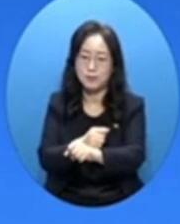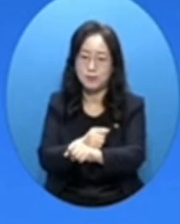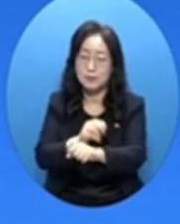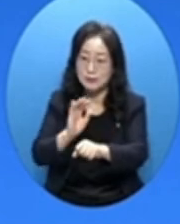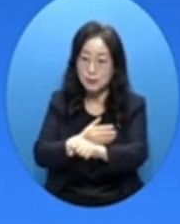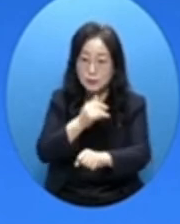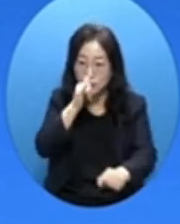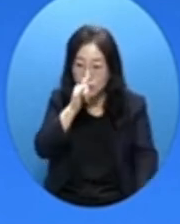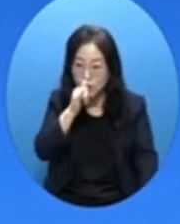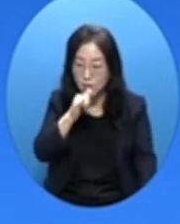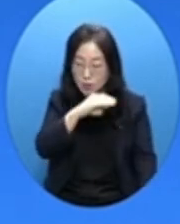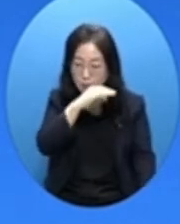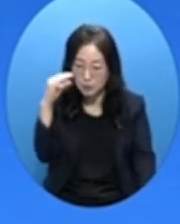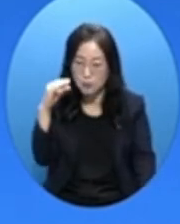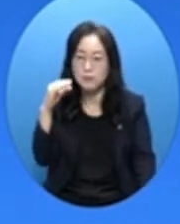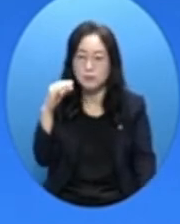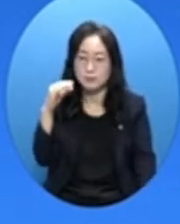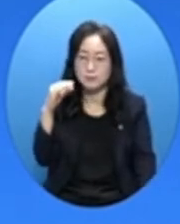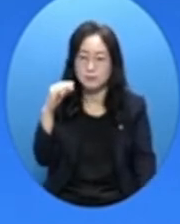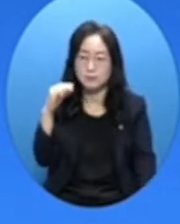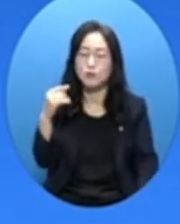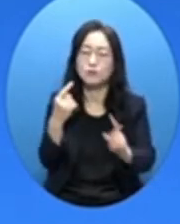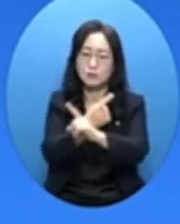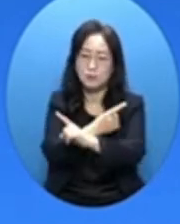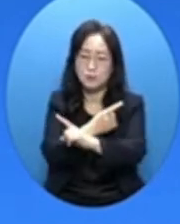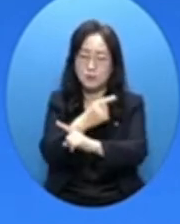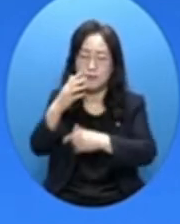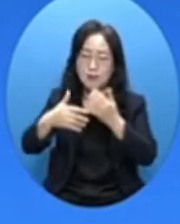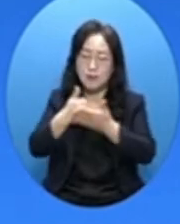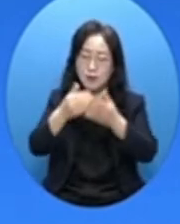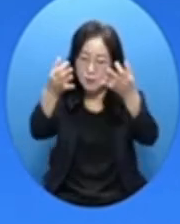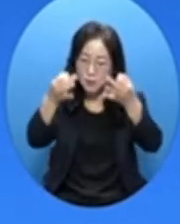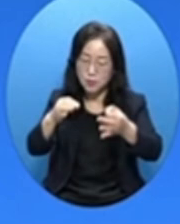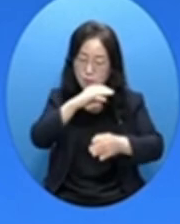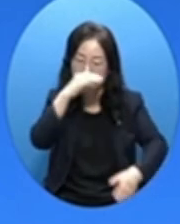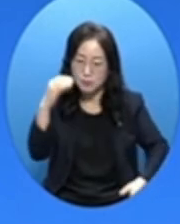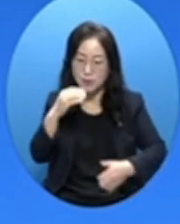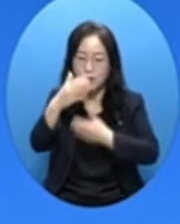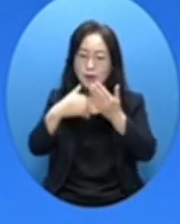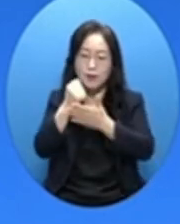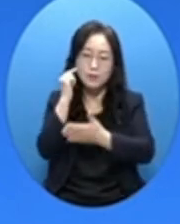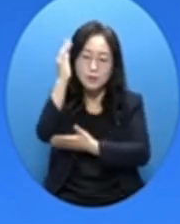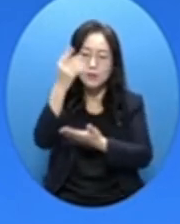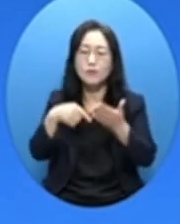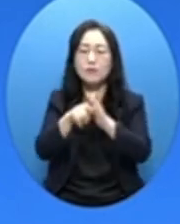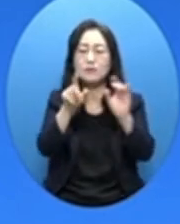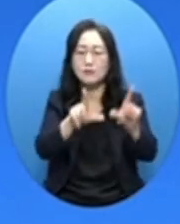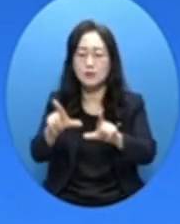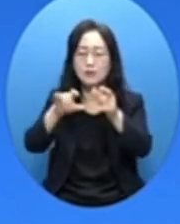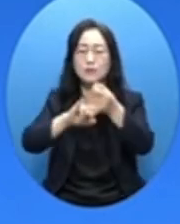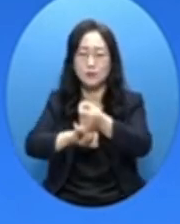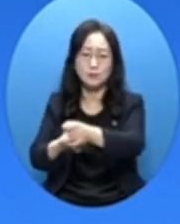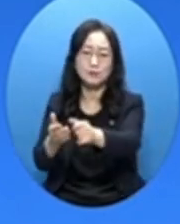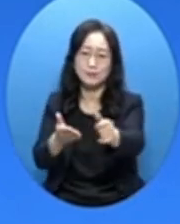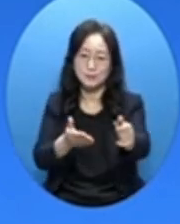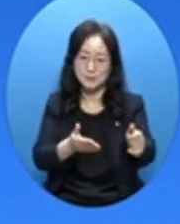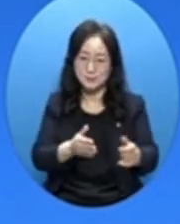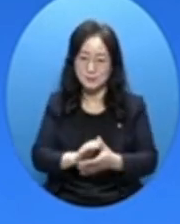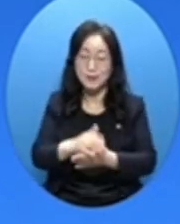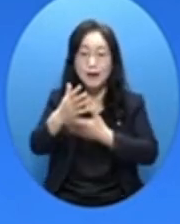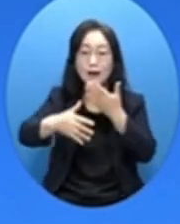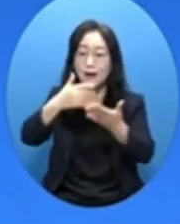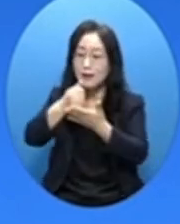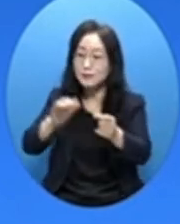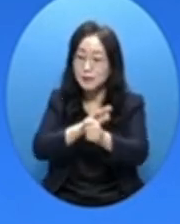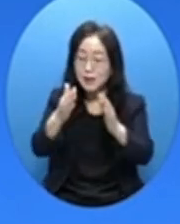잘못된 것이 있으면 바로잡고 하나님 앞에 바로 서서 하나님 영광을 위해 살아가는 우리 모두가 되어야 할 것입니다. 하나님